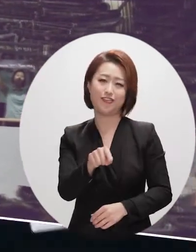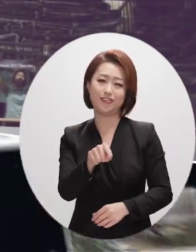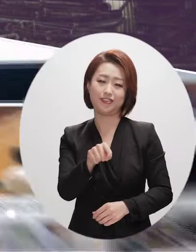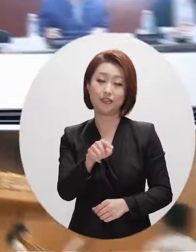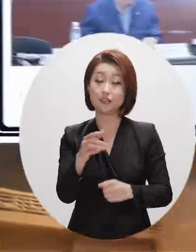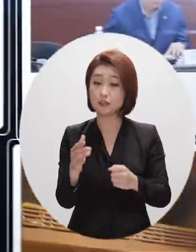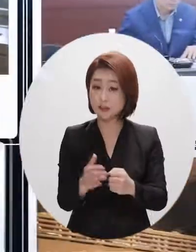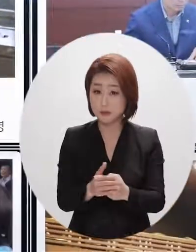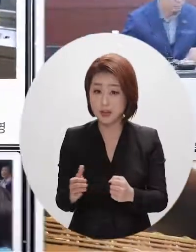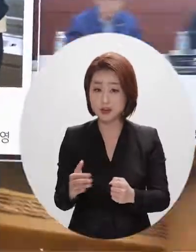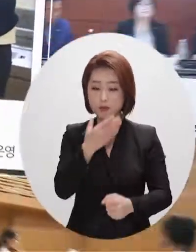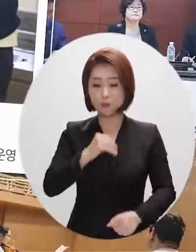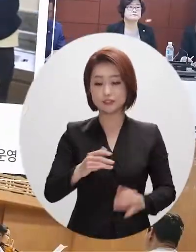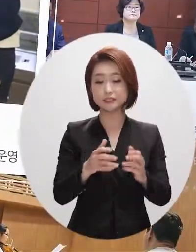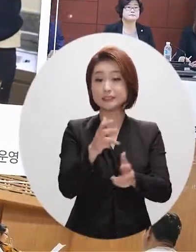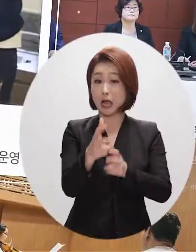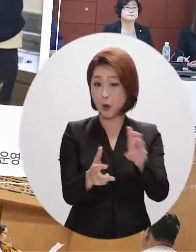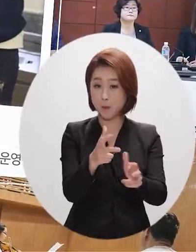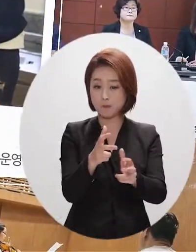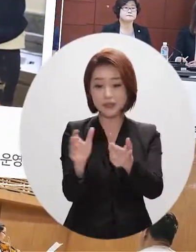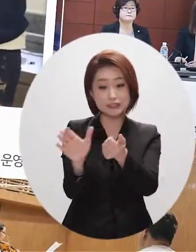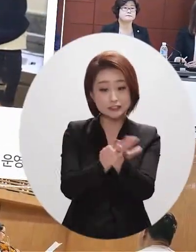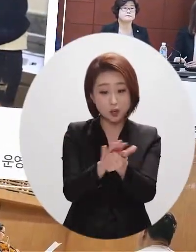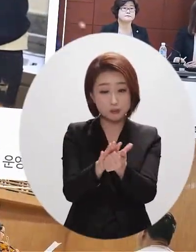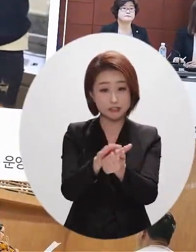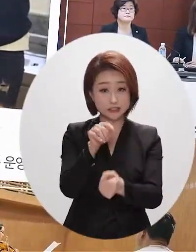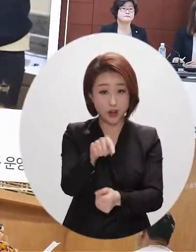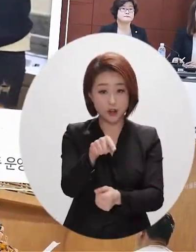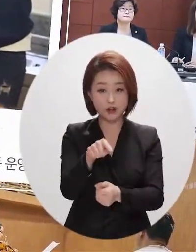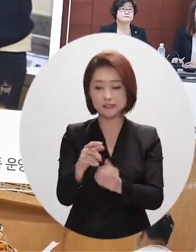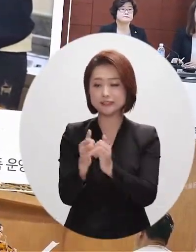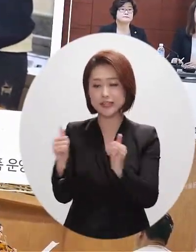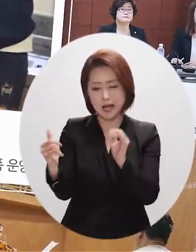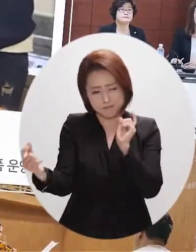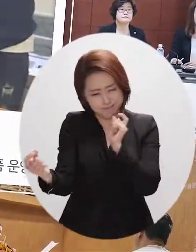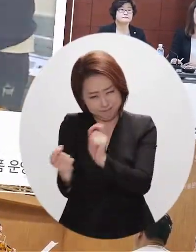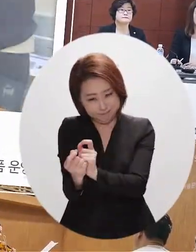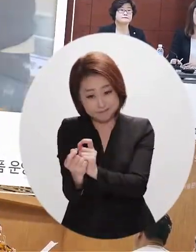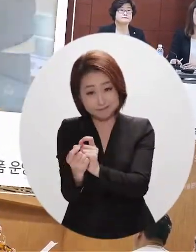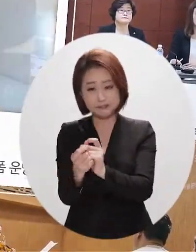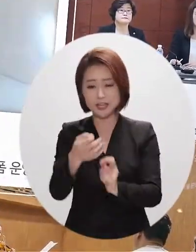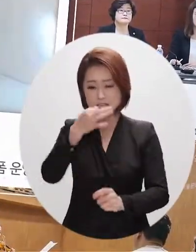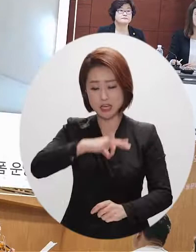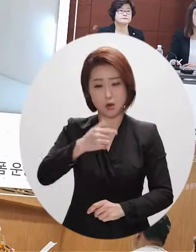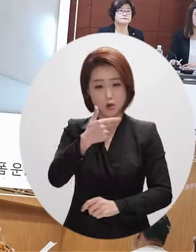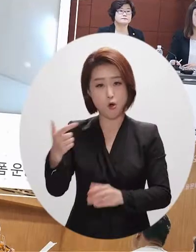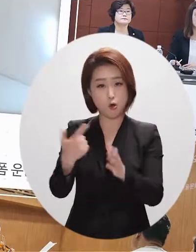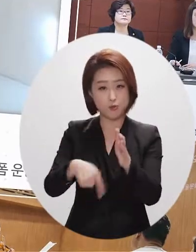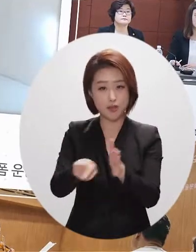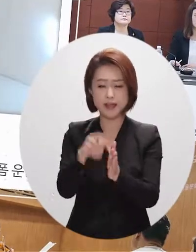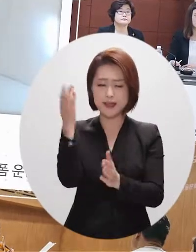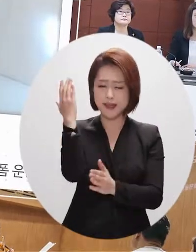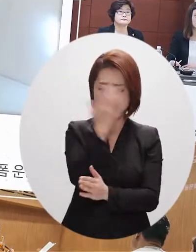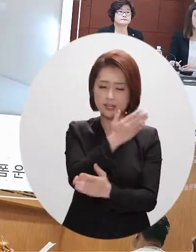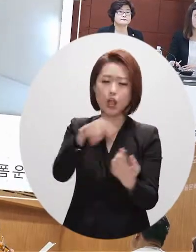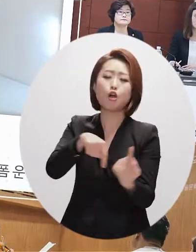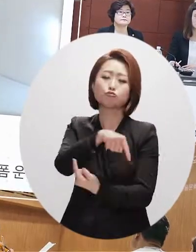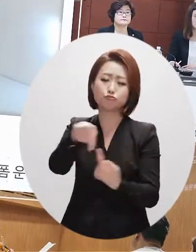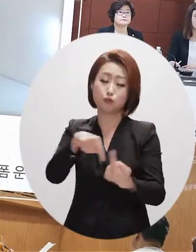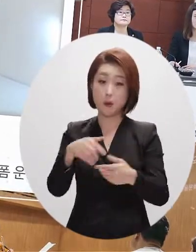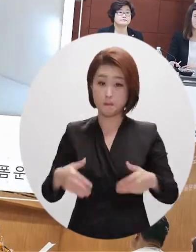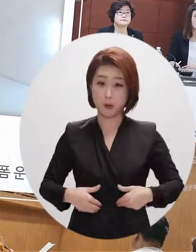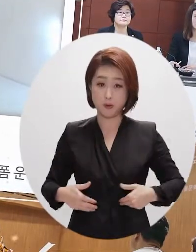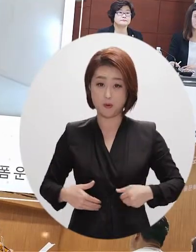따라서 복지사업과 서비스가 시민 친화적인 동시에 효율적이고 투명하게